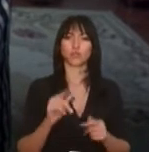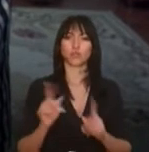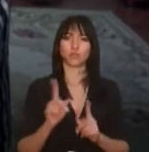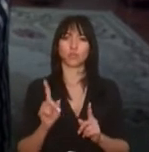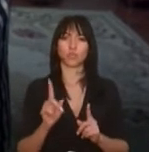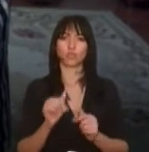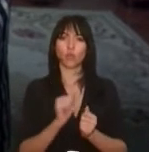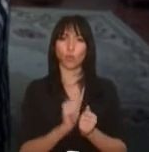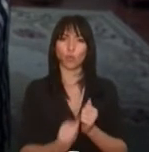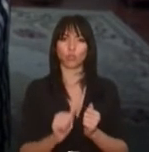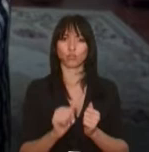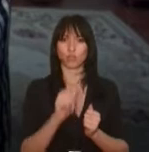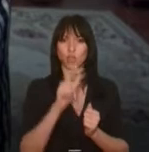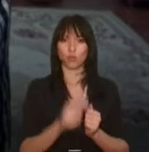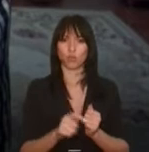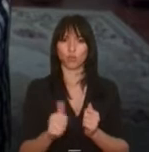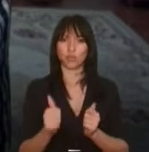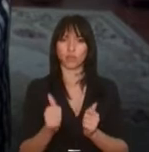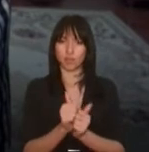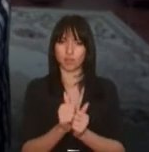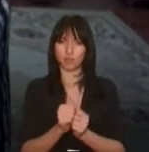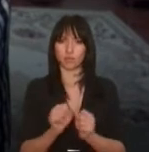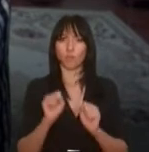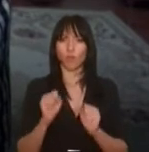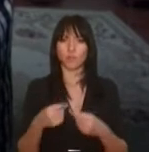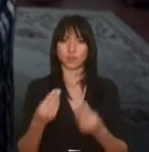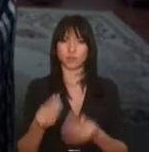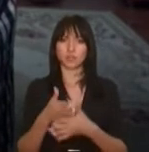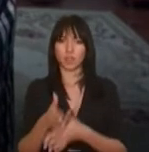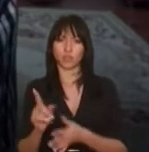хвилина скорочує ймовірність виживання на 10%.